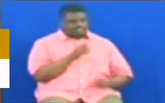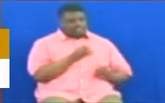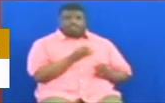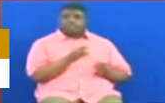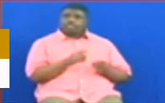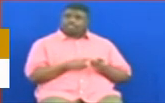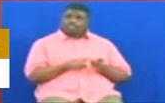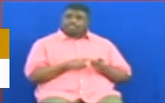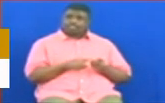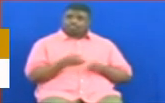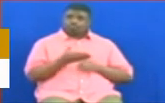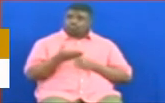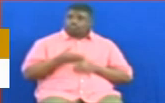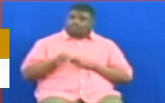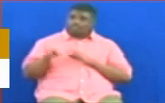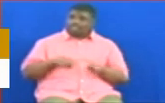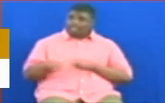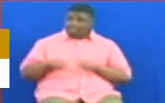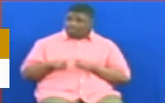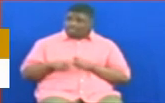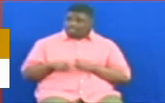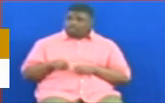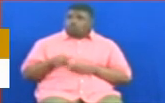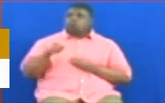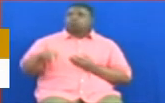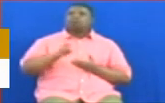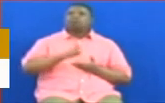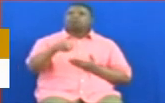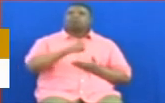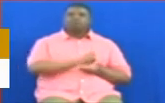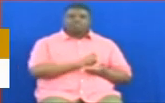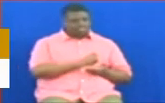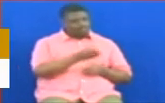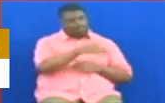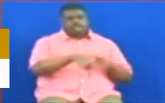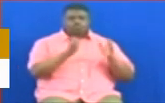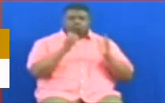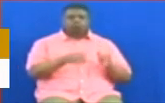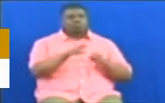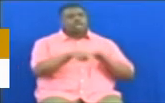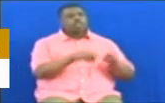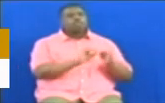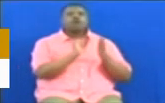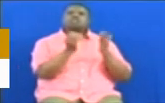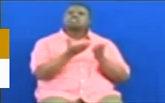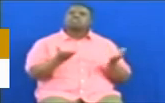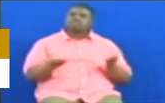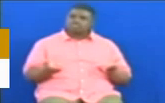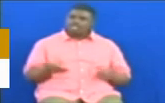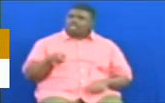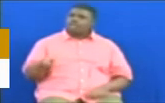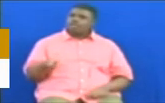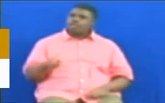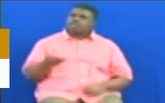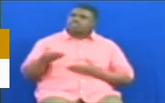agreements, kwa mfano uvuvi wa bahari kuu kule au mamlaka ile, agreements ni zipi? Sana sana hapa ni leseni tu